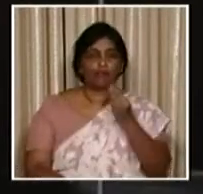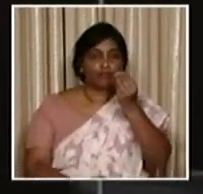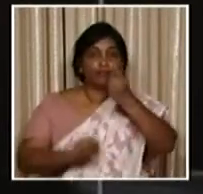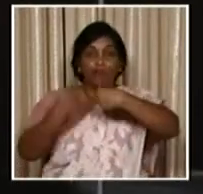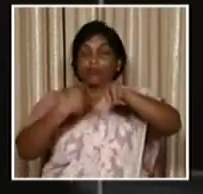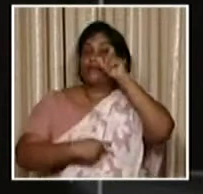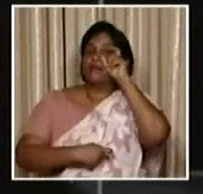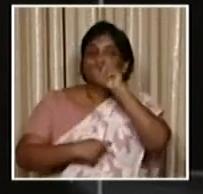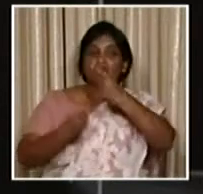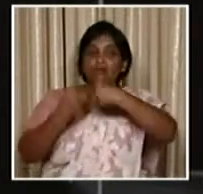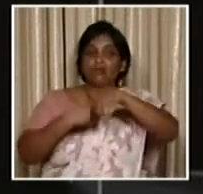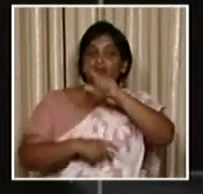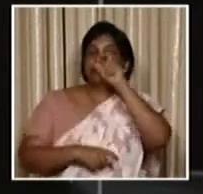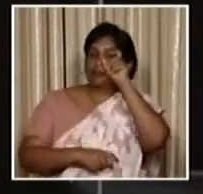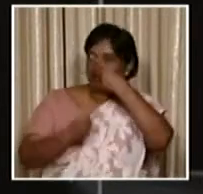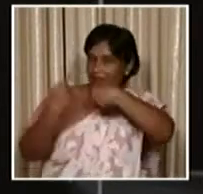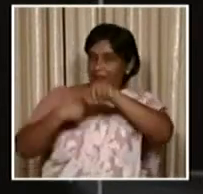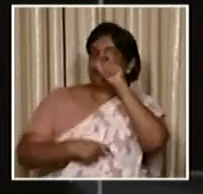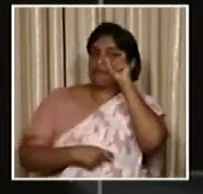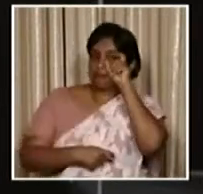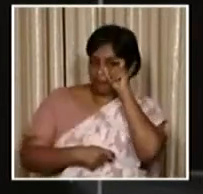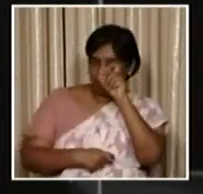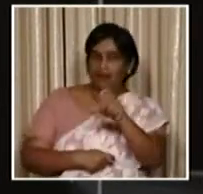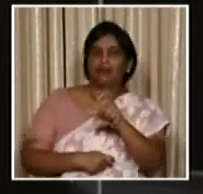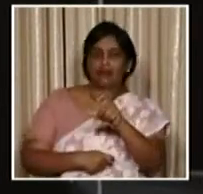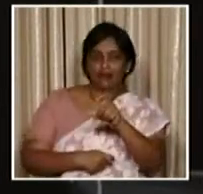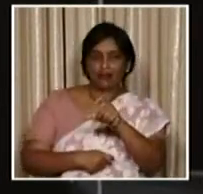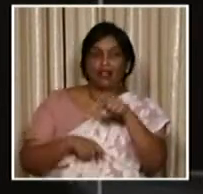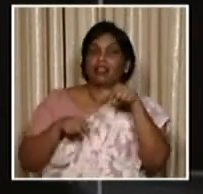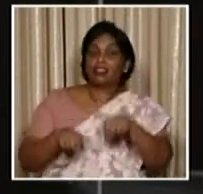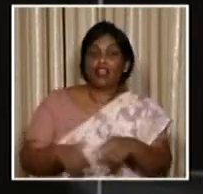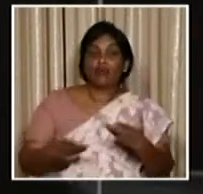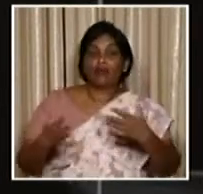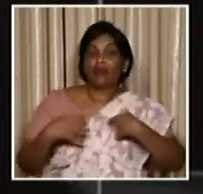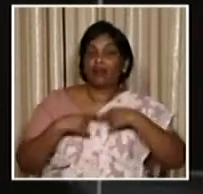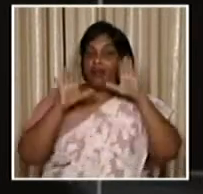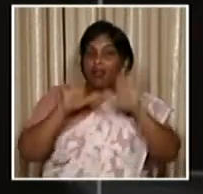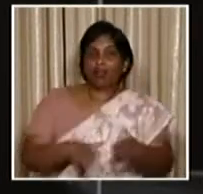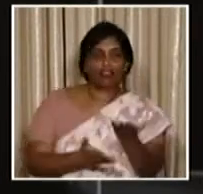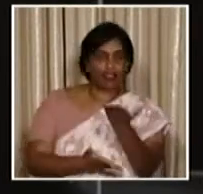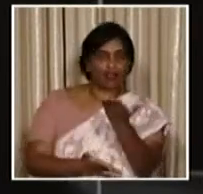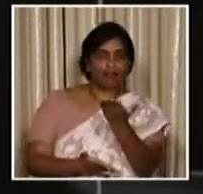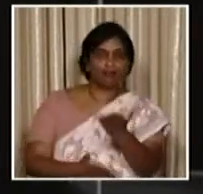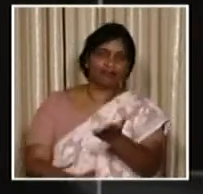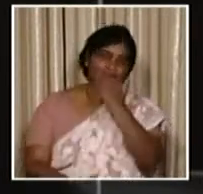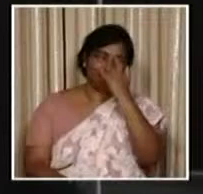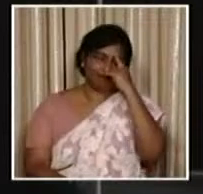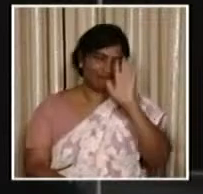ඔබතුමා හැරිලා බලන්නකෝ දැන් කොහමද රෙදි ඇඳගෙන ඉන්නේ ඔතන